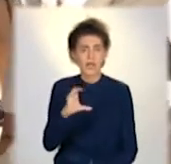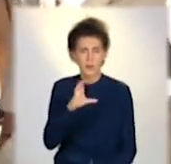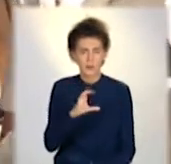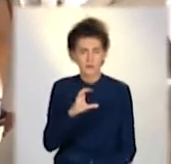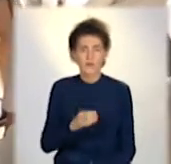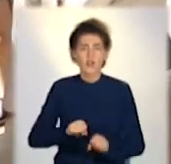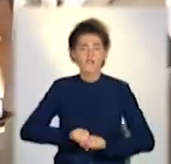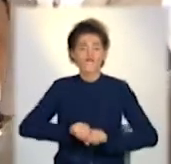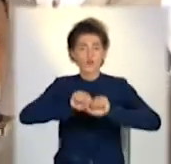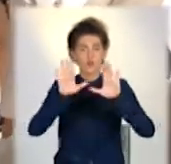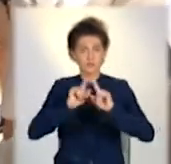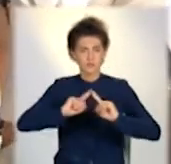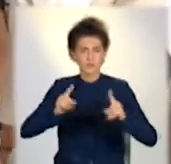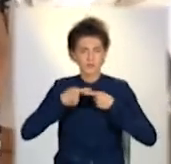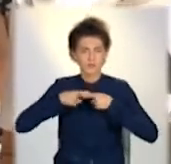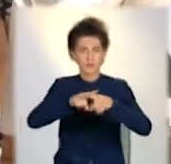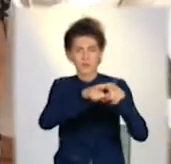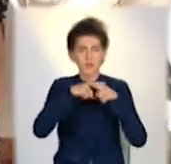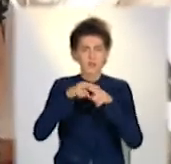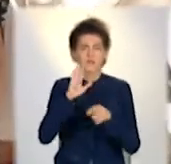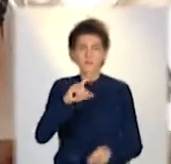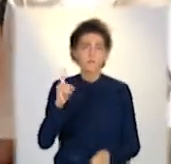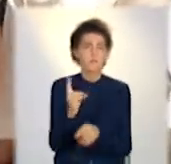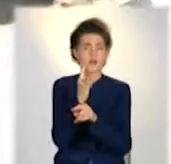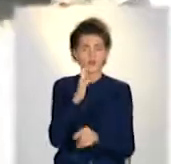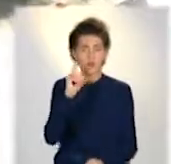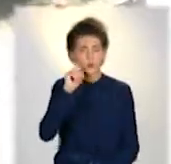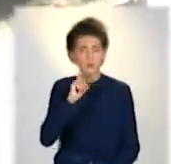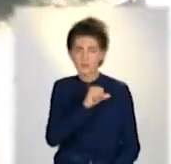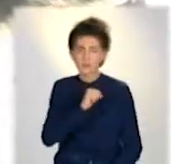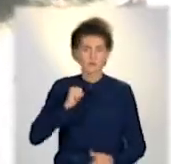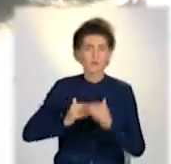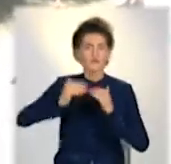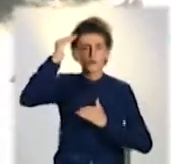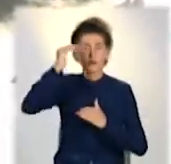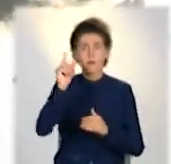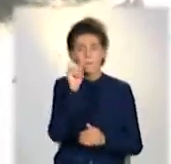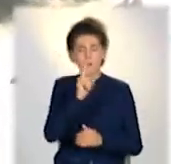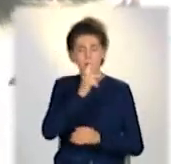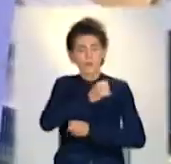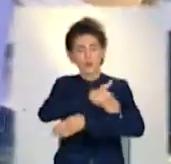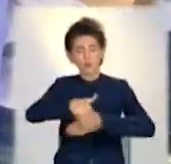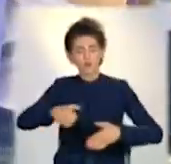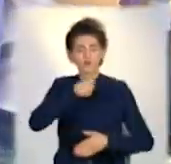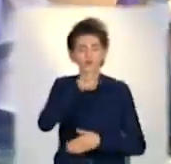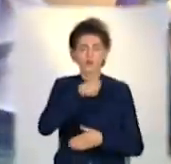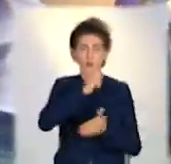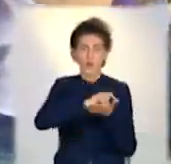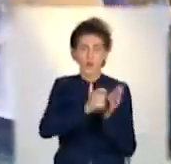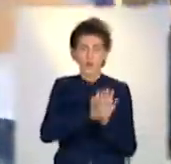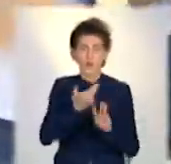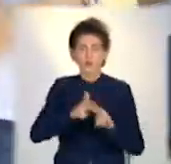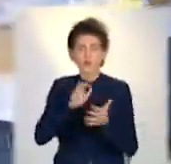Приходіть. Фонтан буде параболічний, перший в Україні, найвисокий. Маленькі на вулиці, старші в класах. Так займаються у